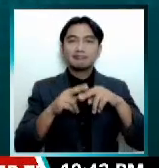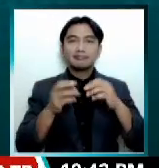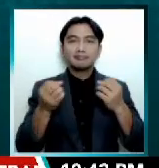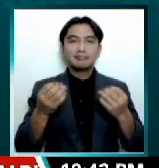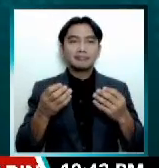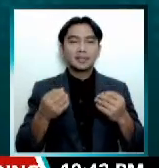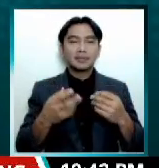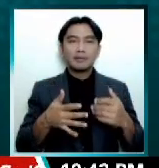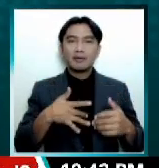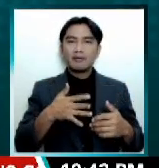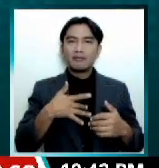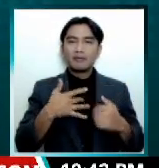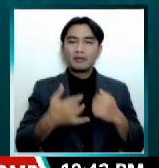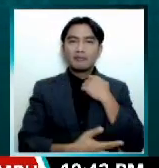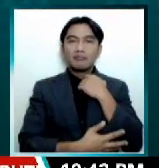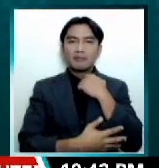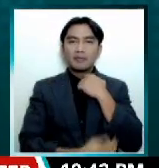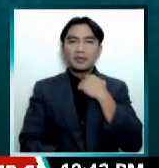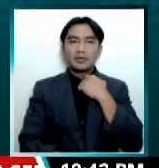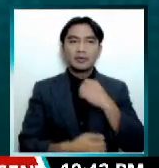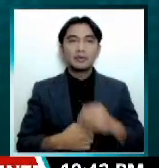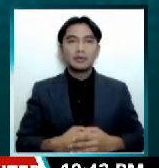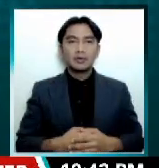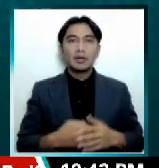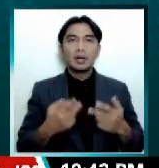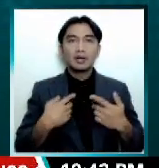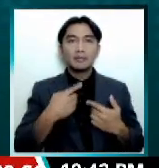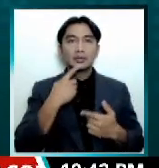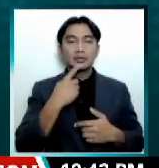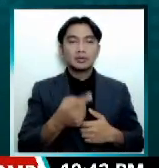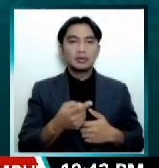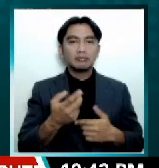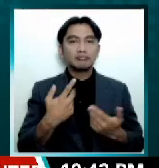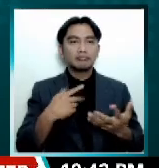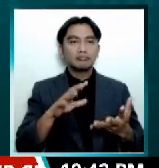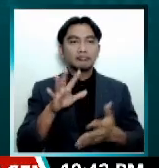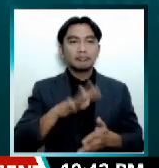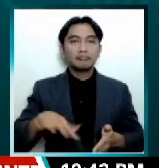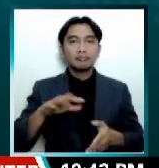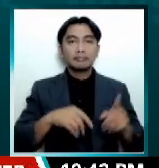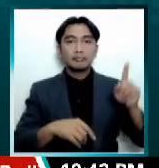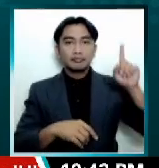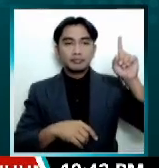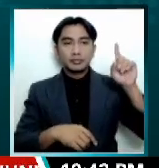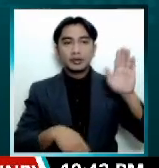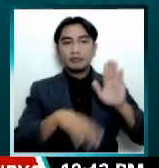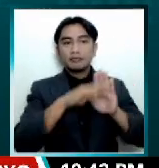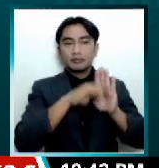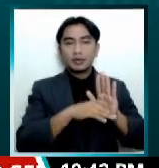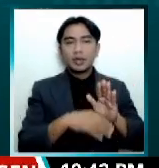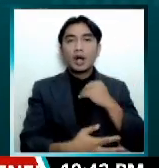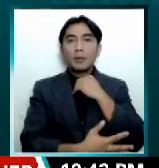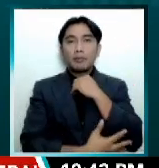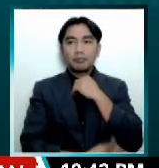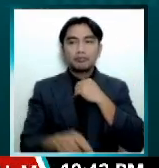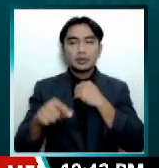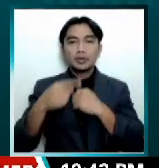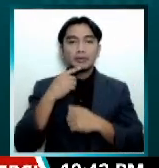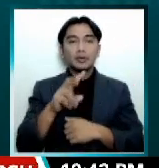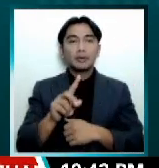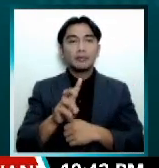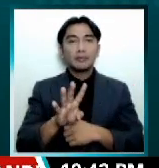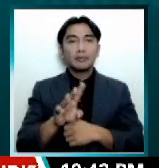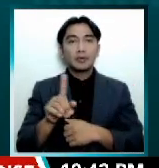10 hanggang 14, 2022, mahigit sa kalahati ang sumagot na mahirap sila. 19% naman